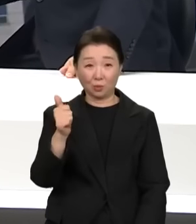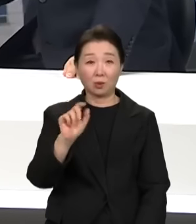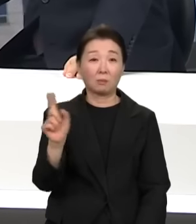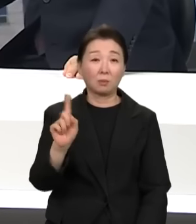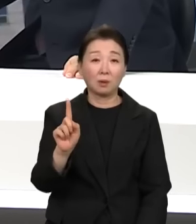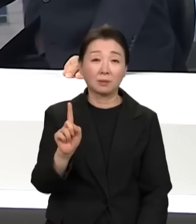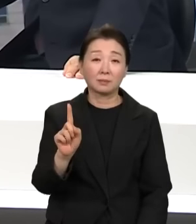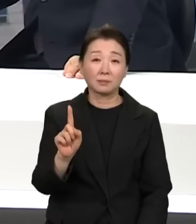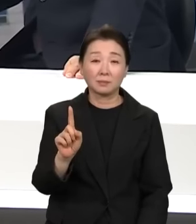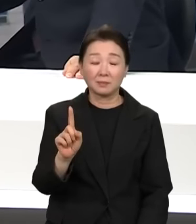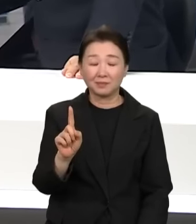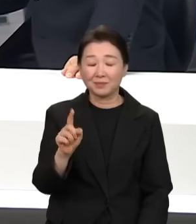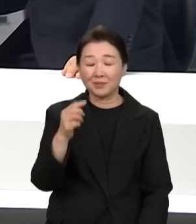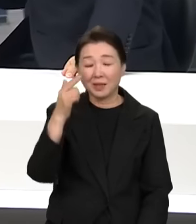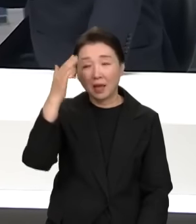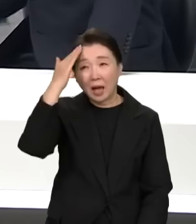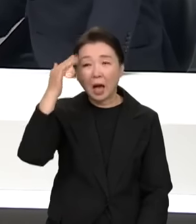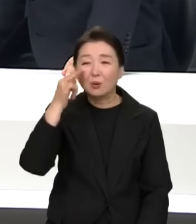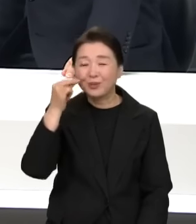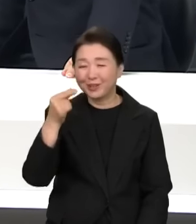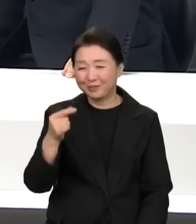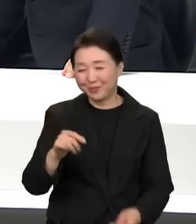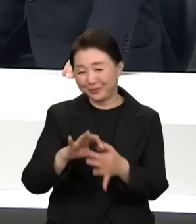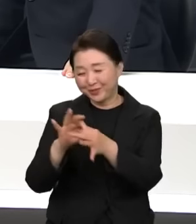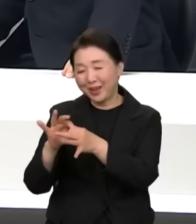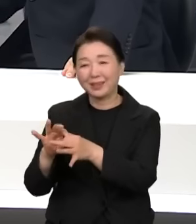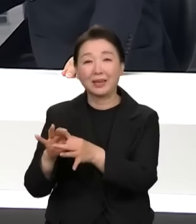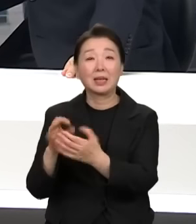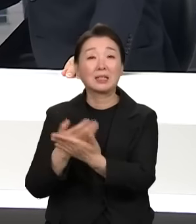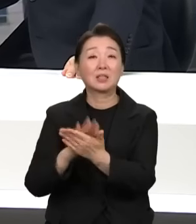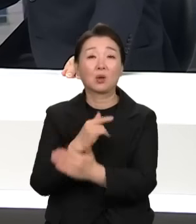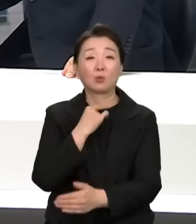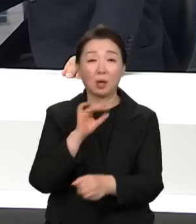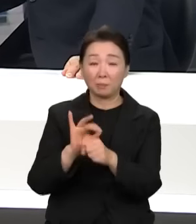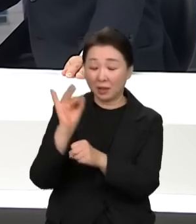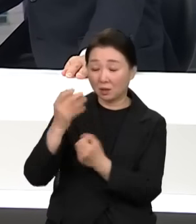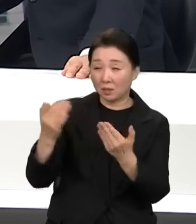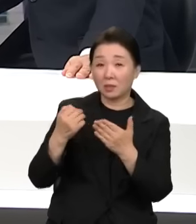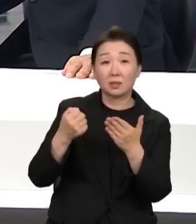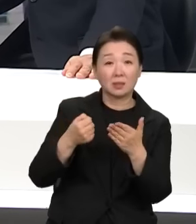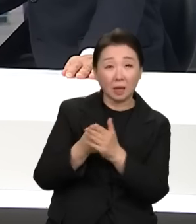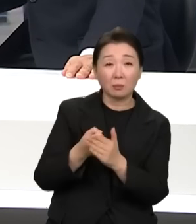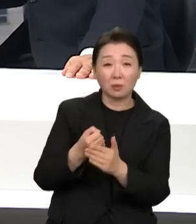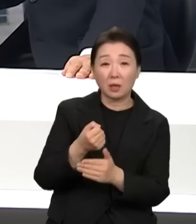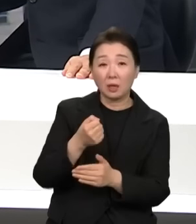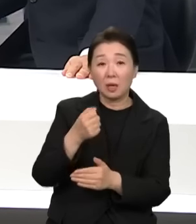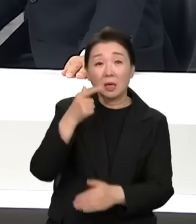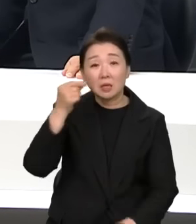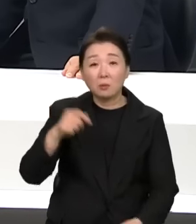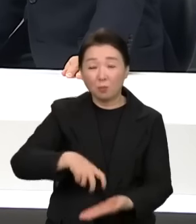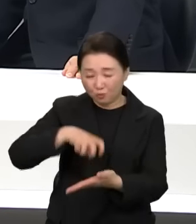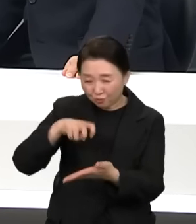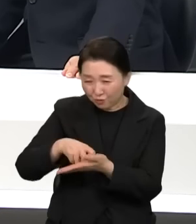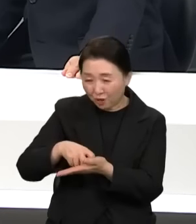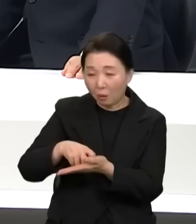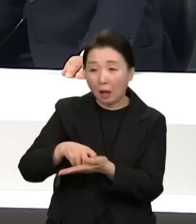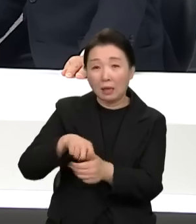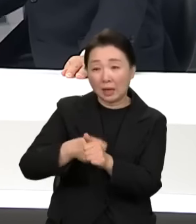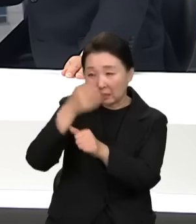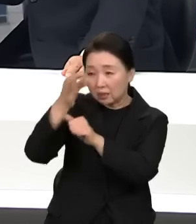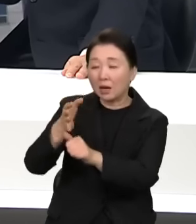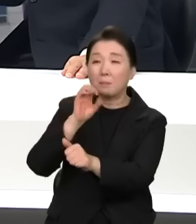그 관계 개선을 나오면서 100년 전 일 때문에 일본의 사과를 강요하거나 무릎 꿇으라고 얘기할 수 없다라는 식으로 인터뷰를 한 게 논란이 됐었죠.